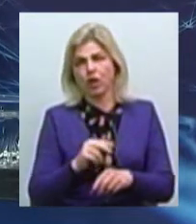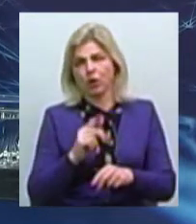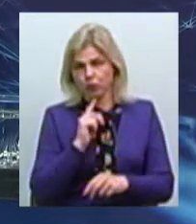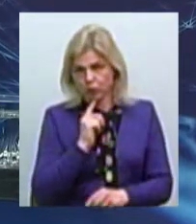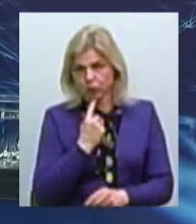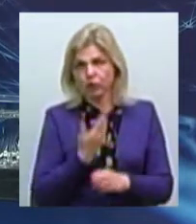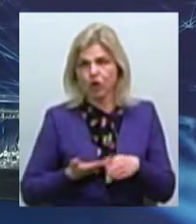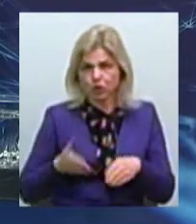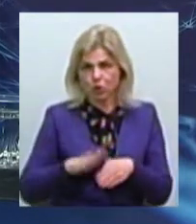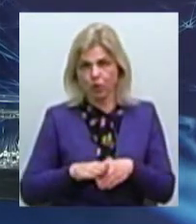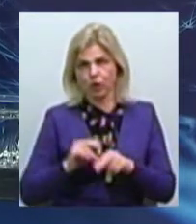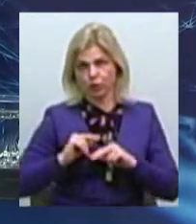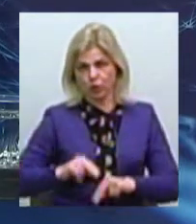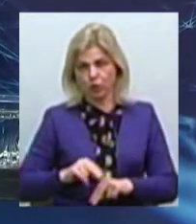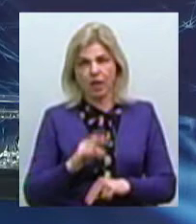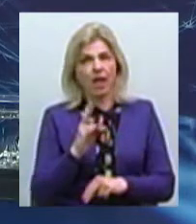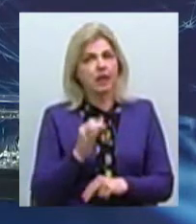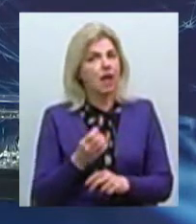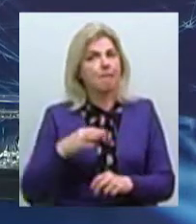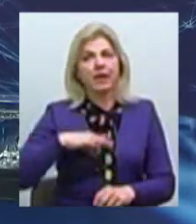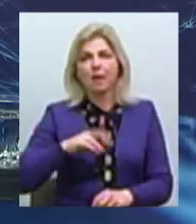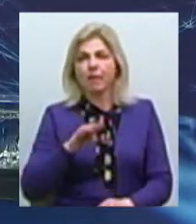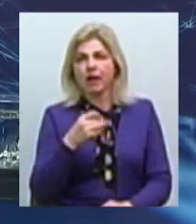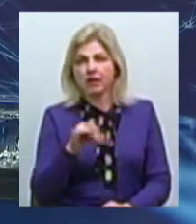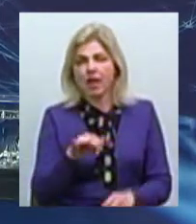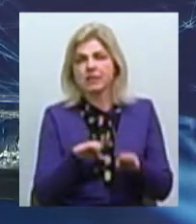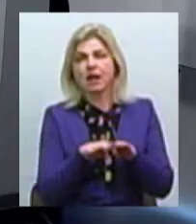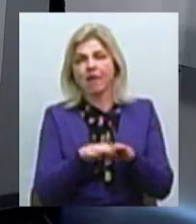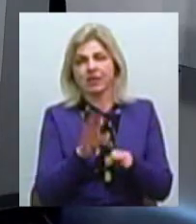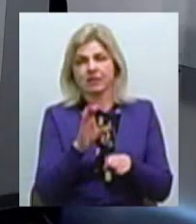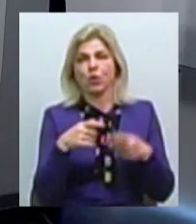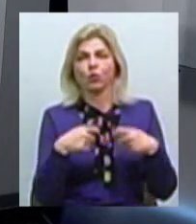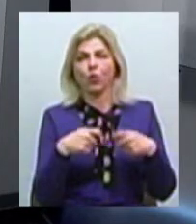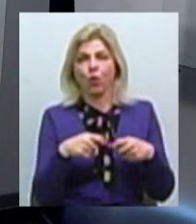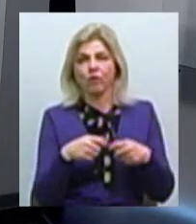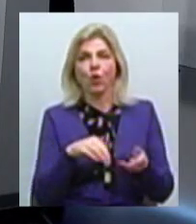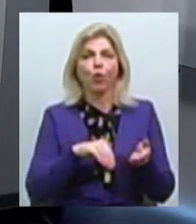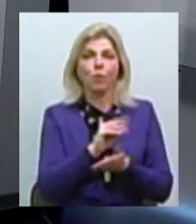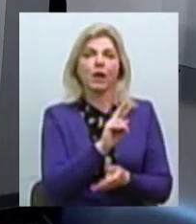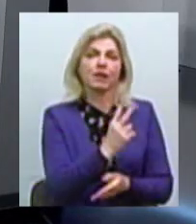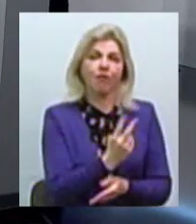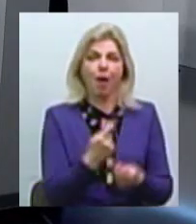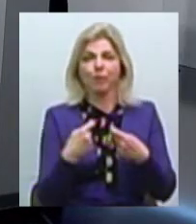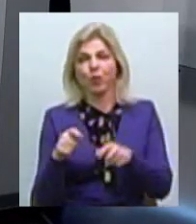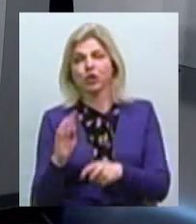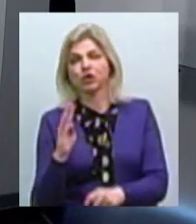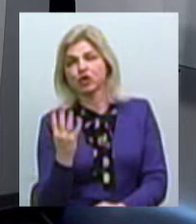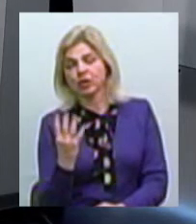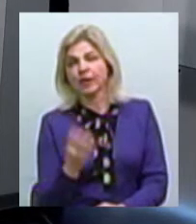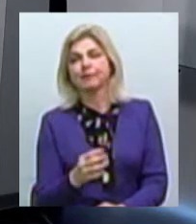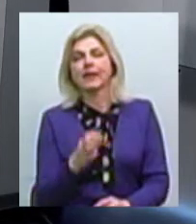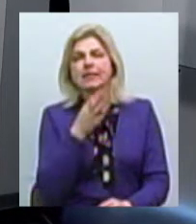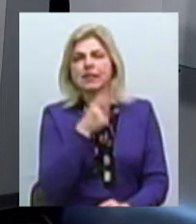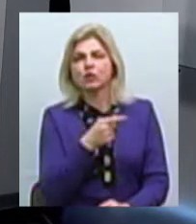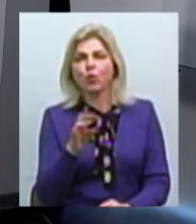не самый прибыльный по сравнению станут с торговлей докупил по 2 продал по 4 сезонный